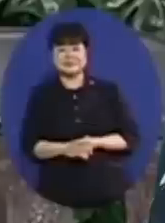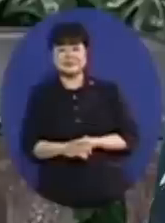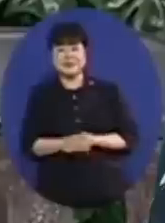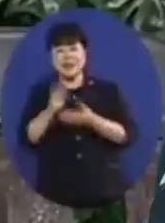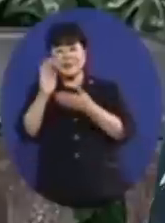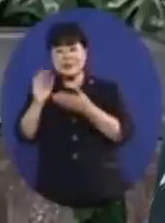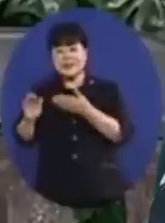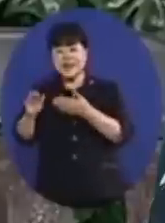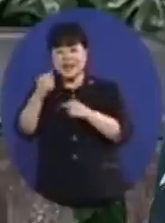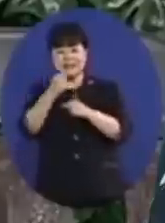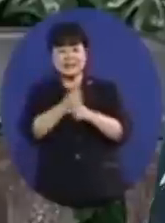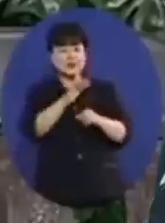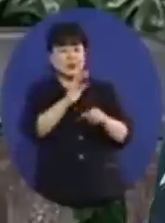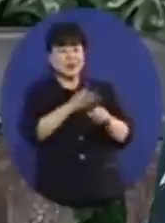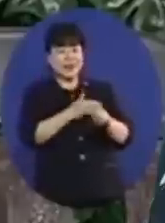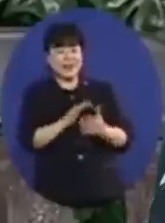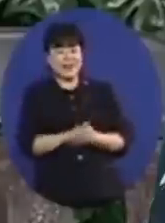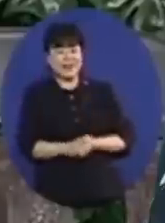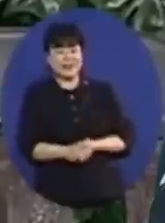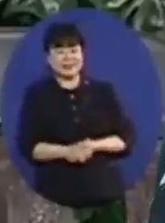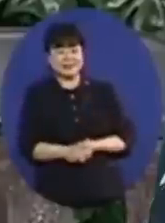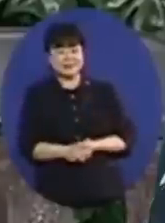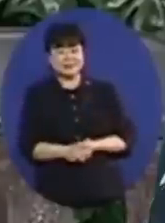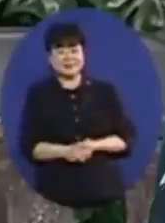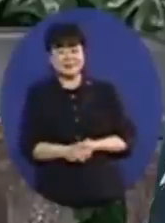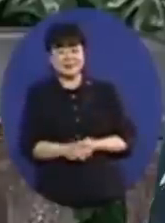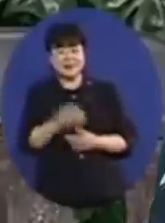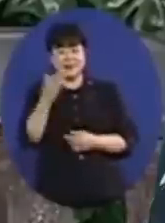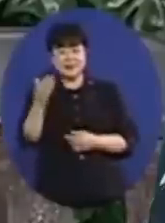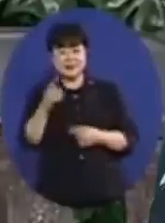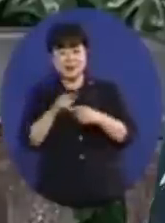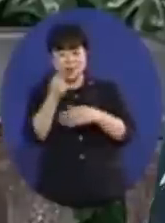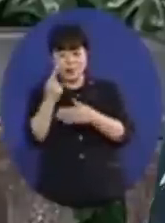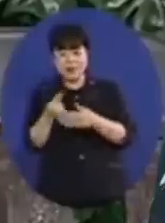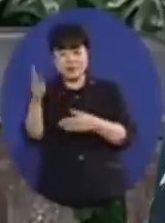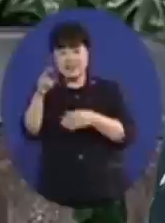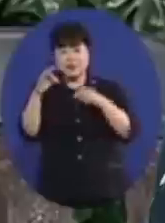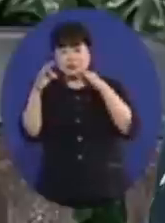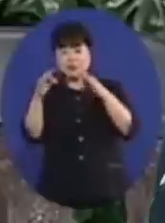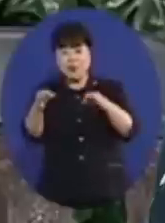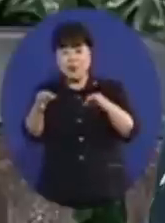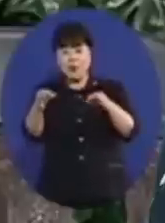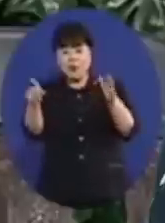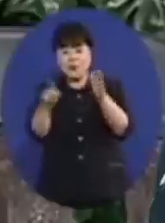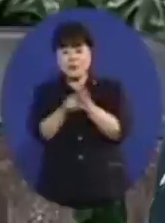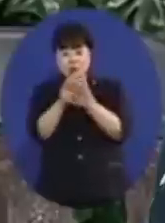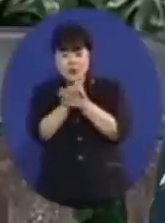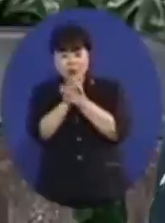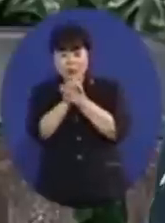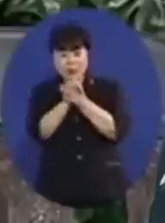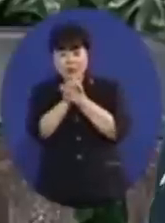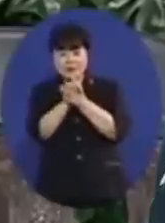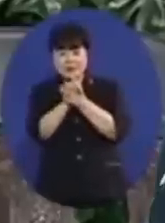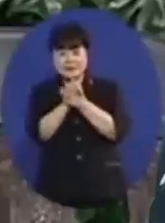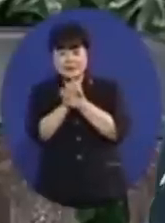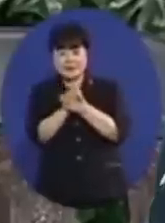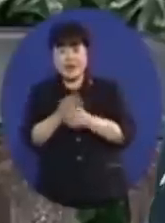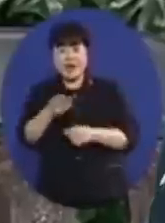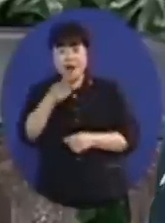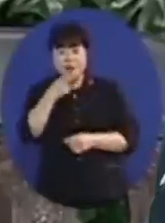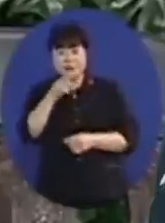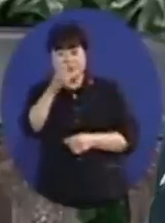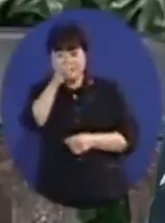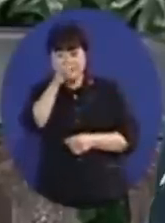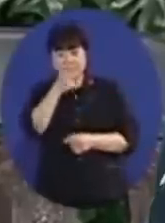미래를 창조하지 못합니다 여러분이 교회에 와서 찬송하고 믿고 기도하는 것 없는